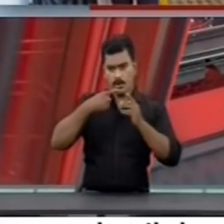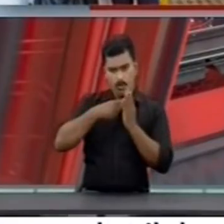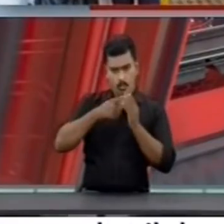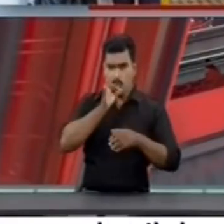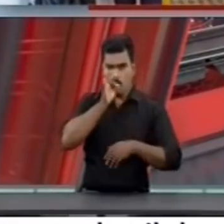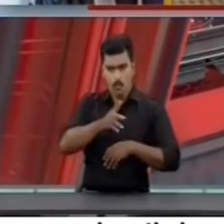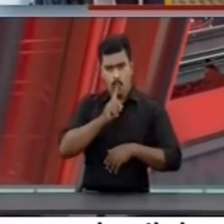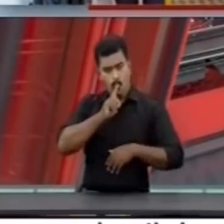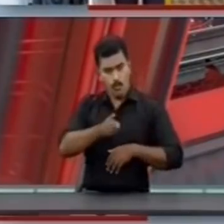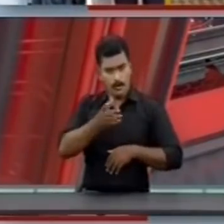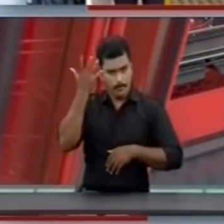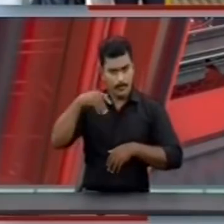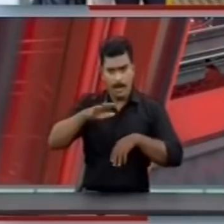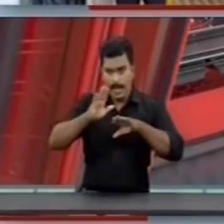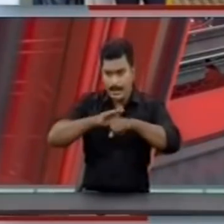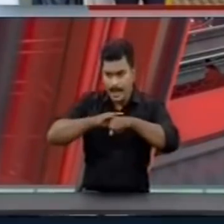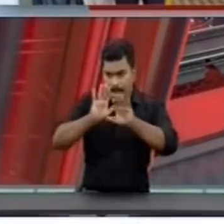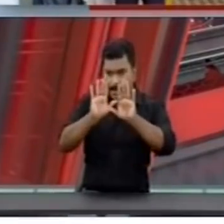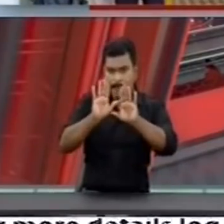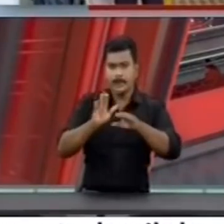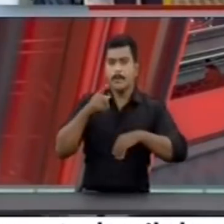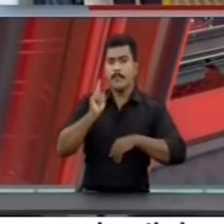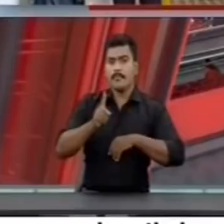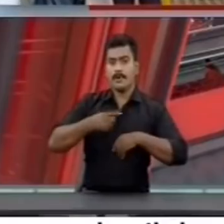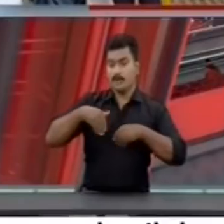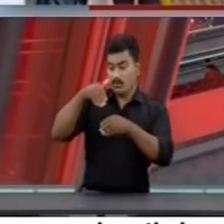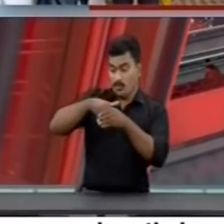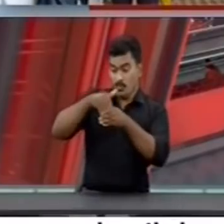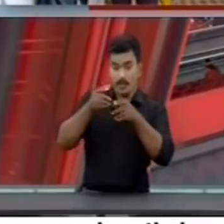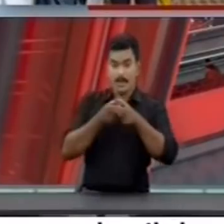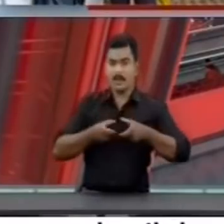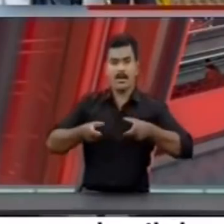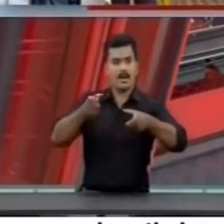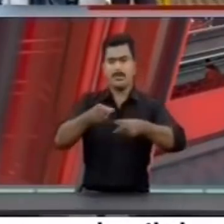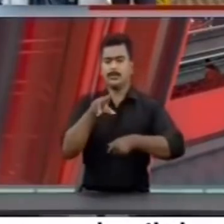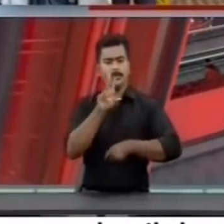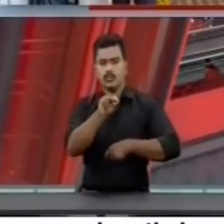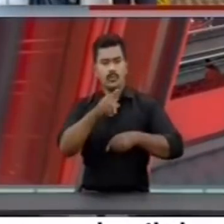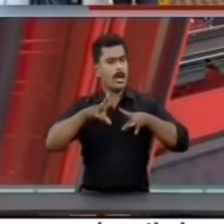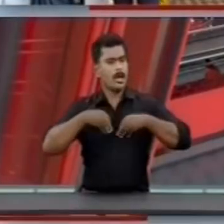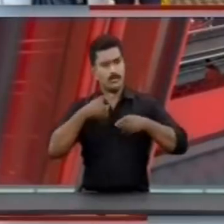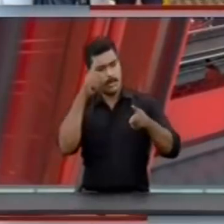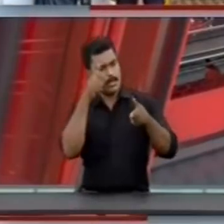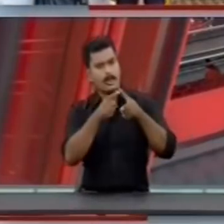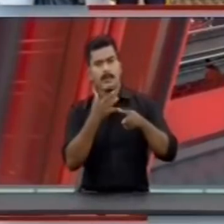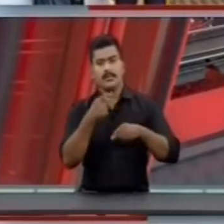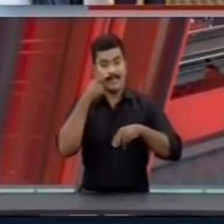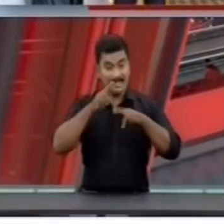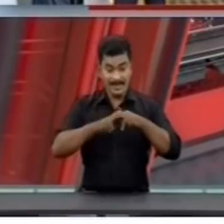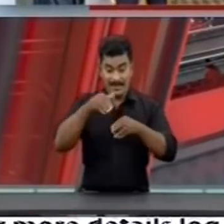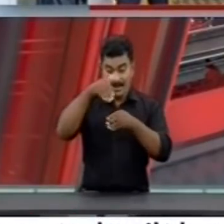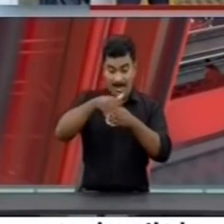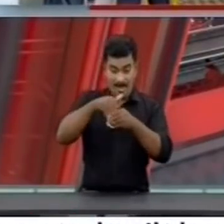ചോദിച്ചിരുന്നു. തെരഞ്ഞെടുപ്പ് കമ്മീഷൻ വളരെ ശക്തമായി എതിർക്കുകയാണ്. അതായത് ഒരു കാരണവശാലും തെരഞ്ഞെടുപ്പിന്റെ വിജ്ഞാപനം വന്നു കഴിഞ്ഞാൽ അക്കാര്യത്തിൽ ഇടപെടാൻ കോടതികൾ പാടില്ല